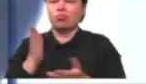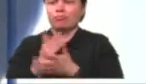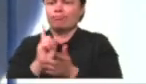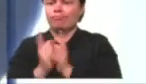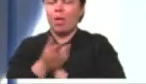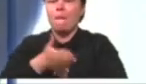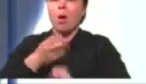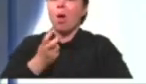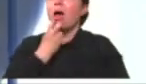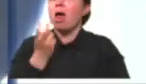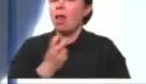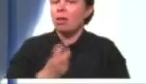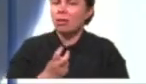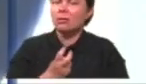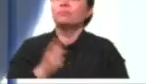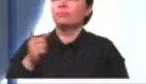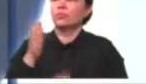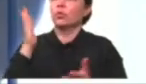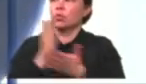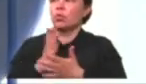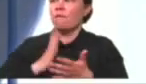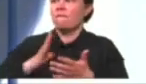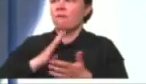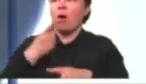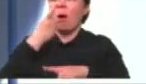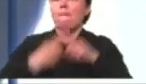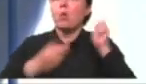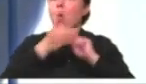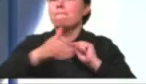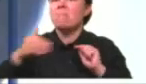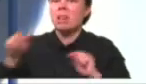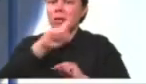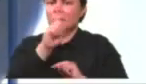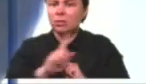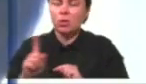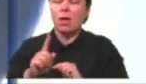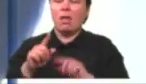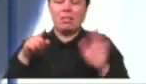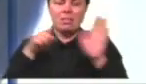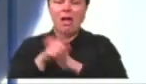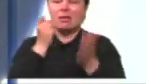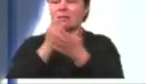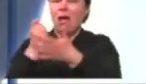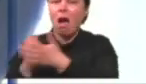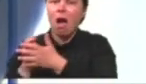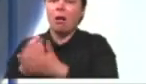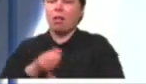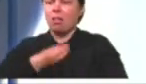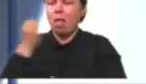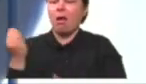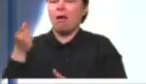kupowanych pociągów elektrycznych. To są inwestycje i dotacje wartości ponad 500 mln zł przeznaczone na zakup tego